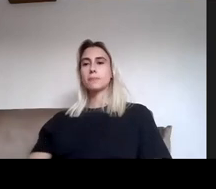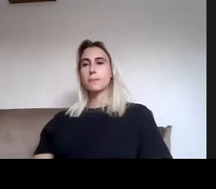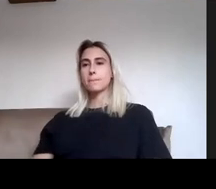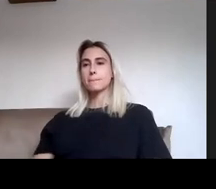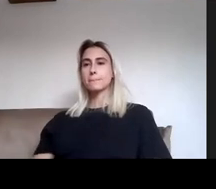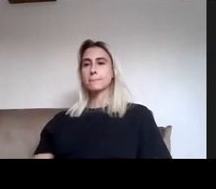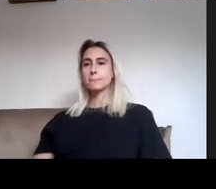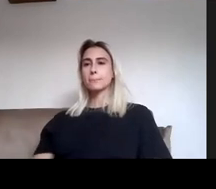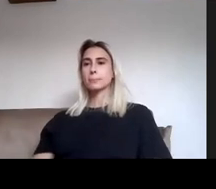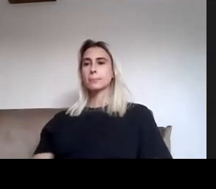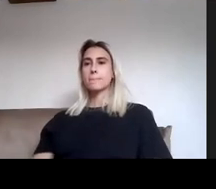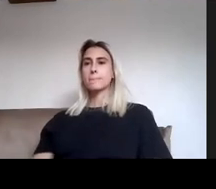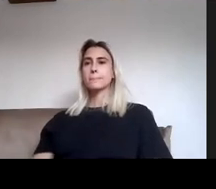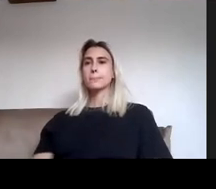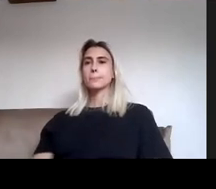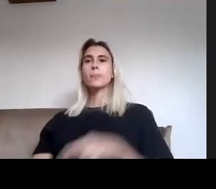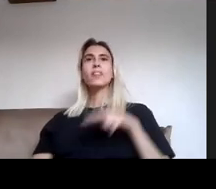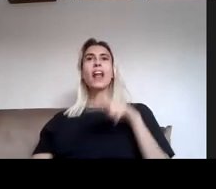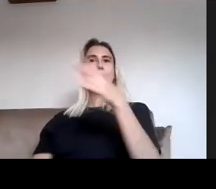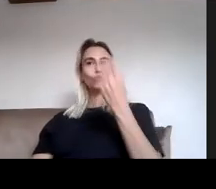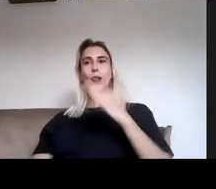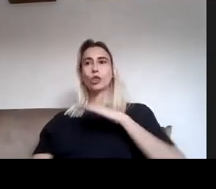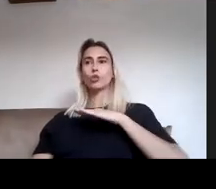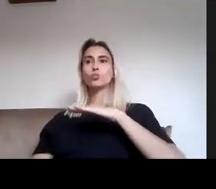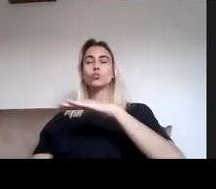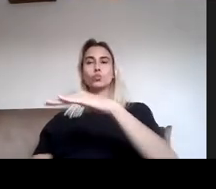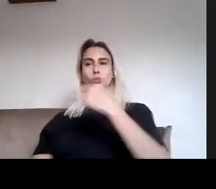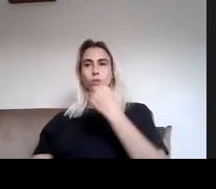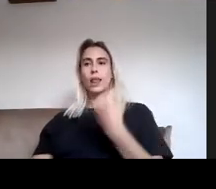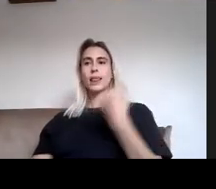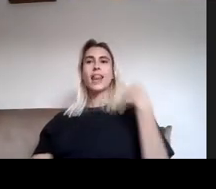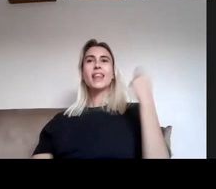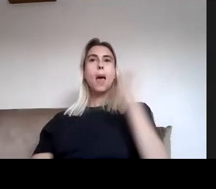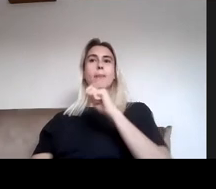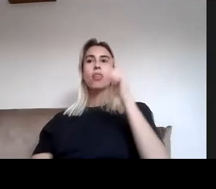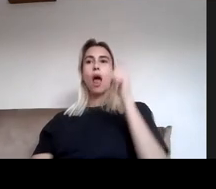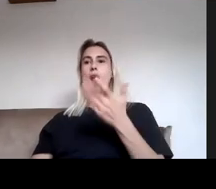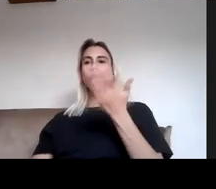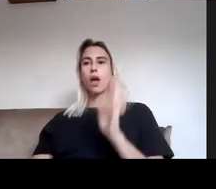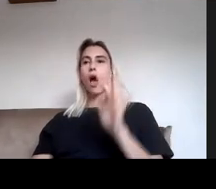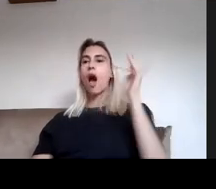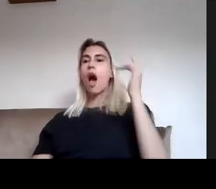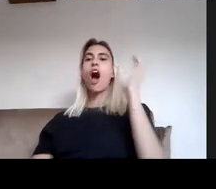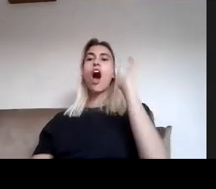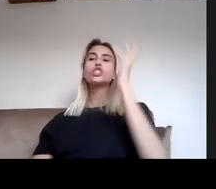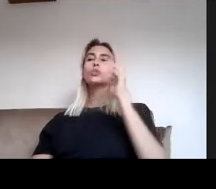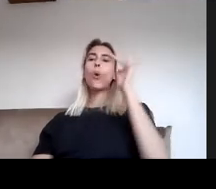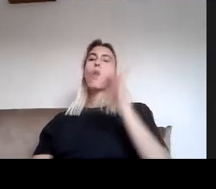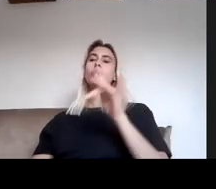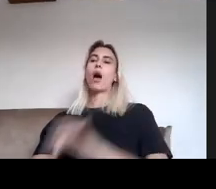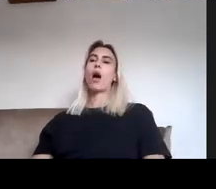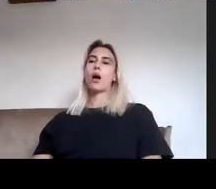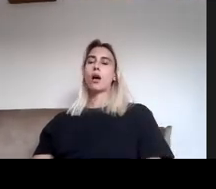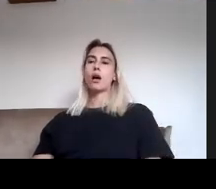kaldırım dizaynı güzel, düz alan, yeni yapılan bir alan ama ağaç ortada. O